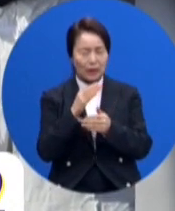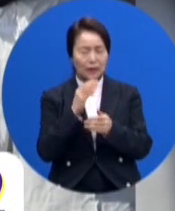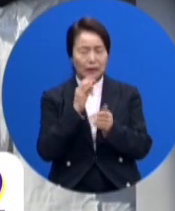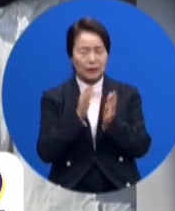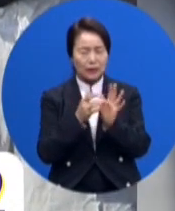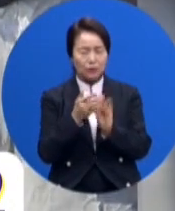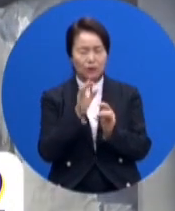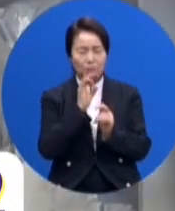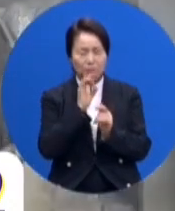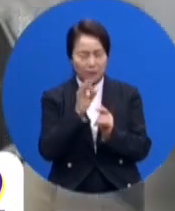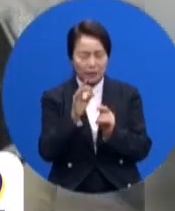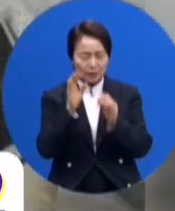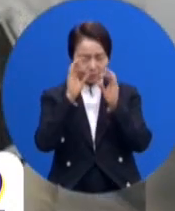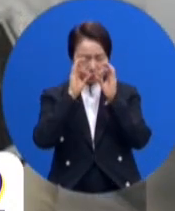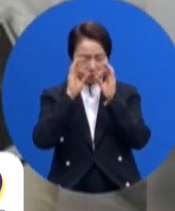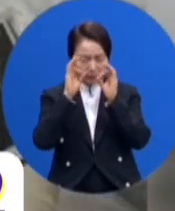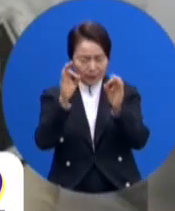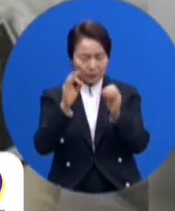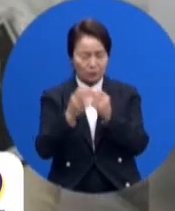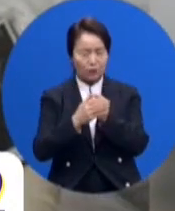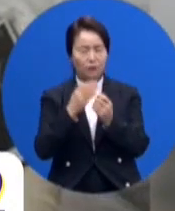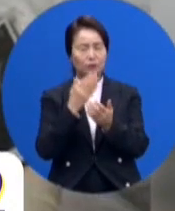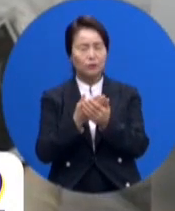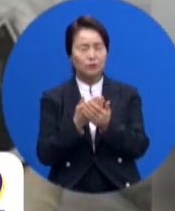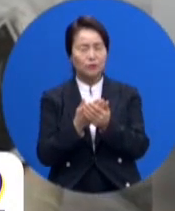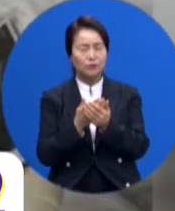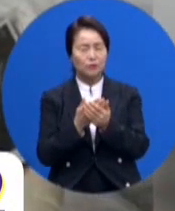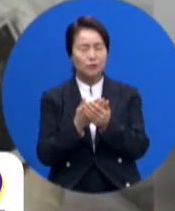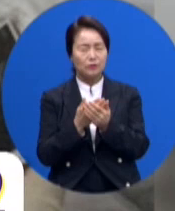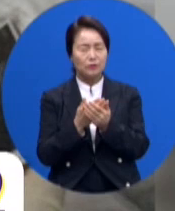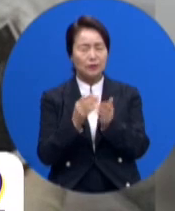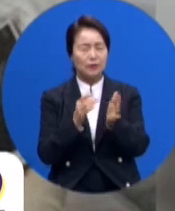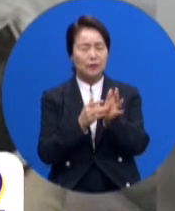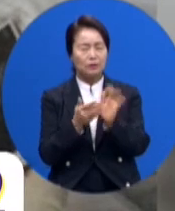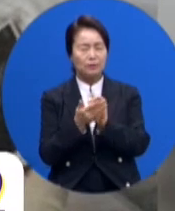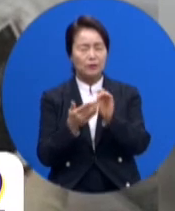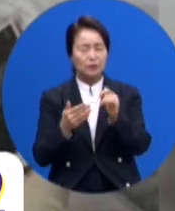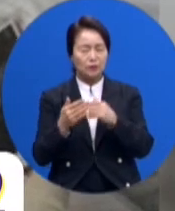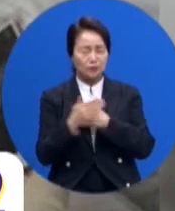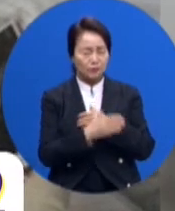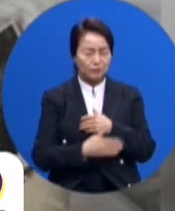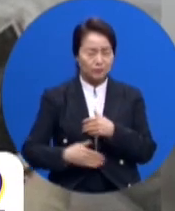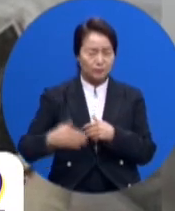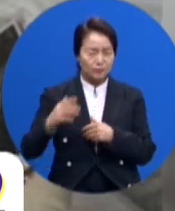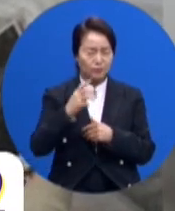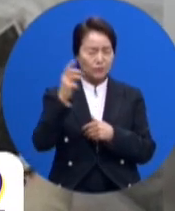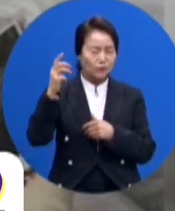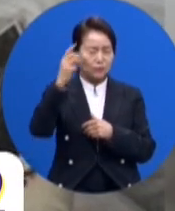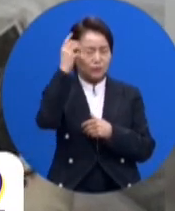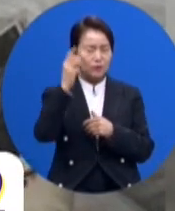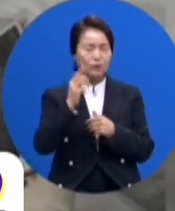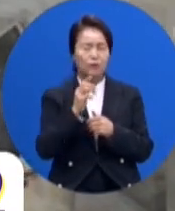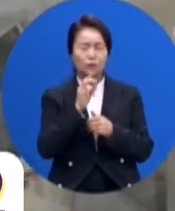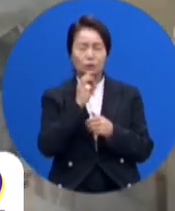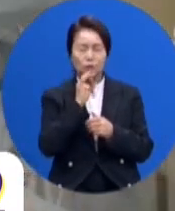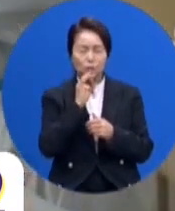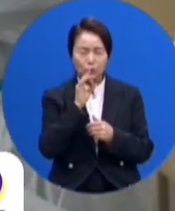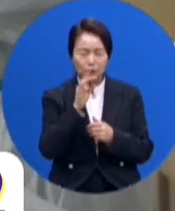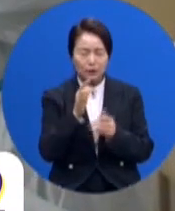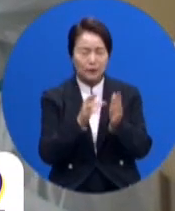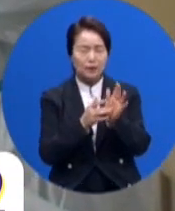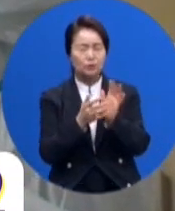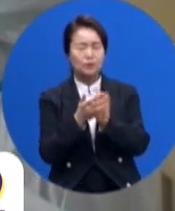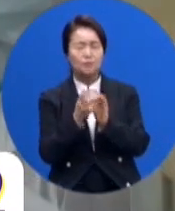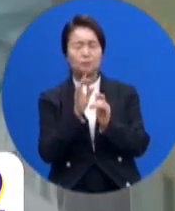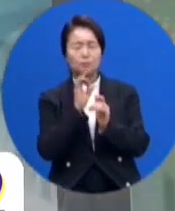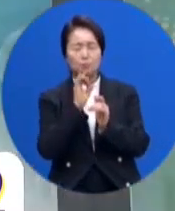어두움에서 비치신 예수님께 우리의 영과 혼과 육을 다 올려드리고 바라보며 예수님으로 승리할 수 있게 도와주세요. 다시